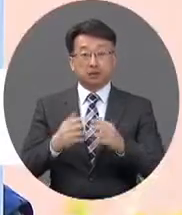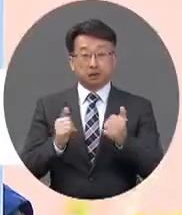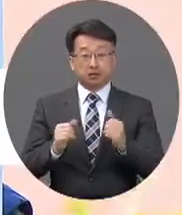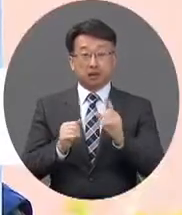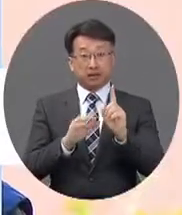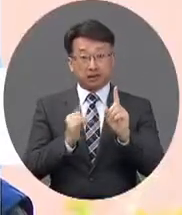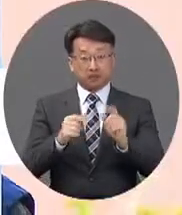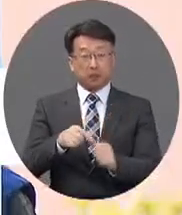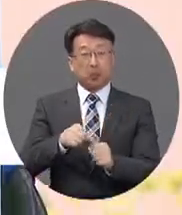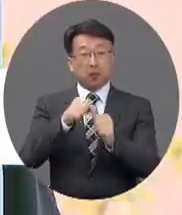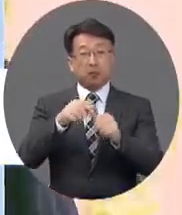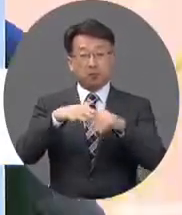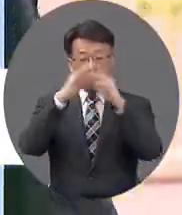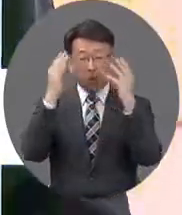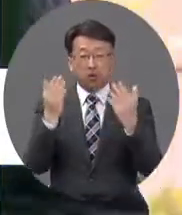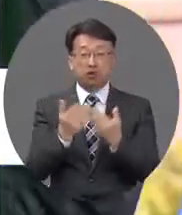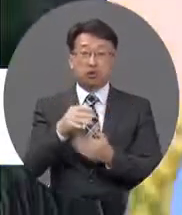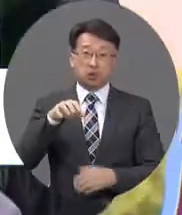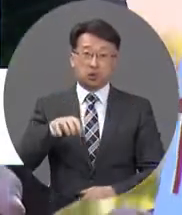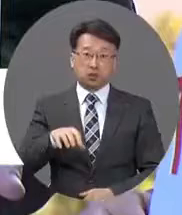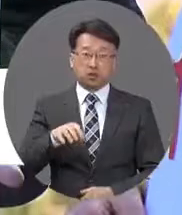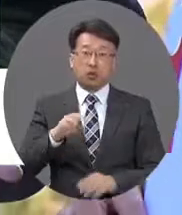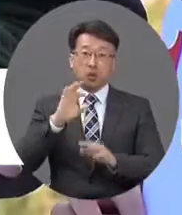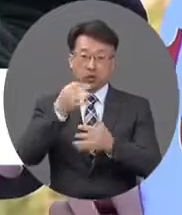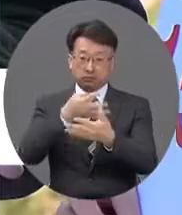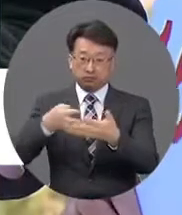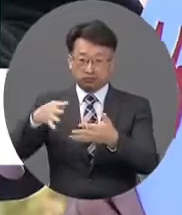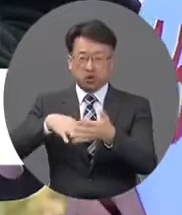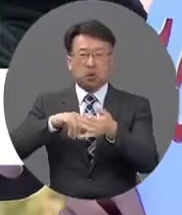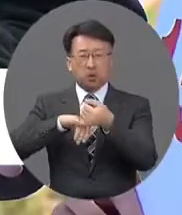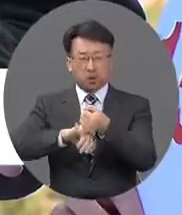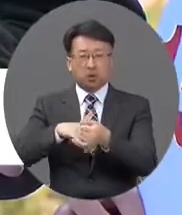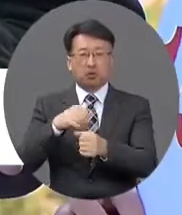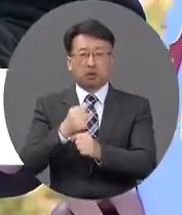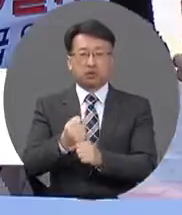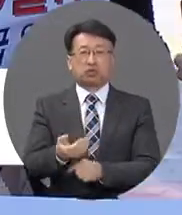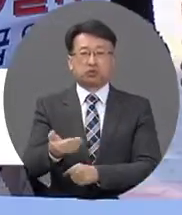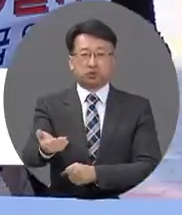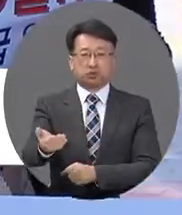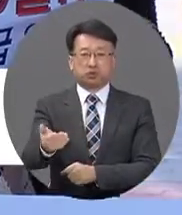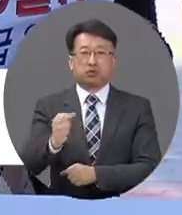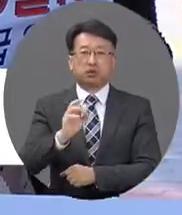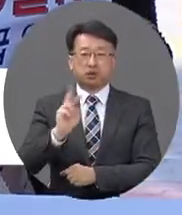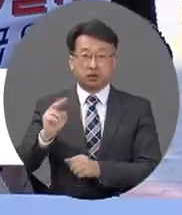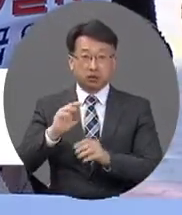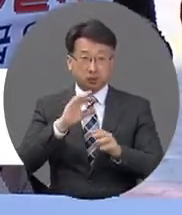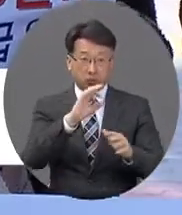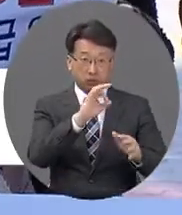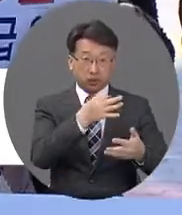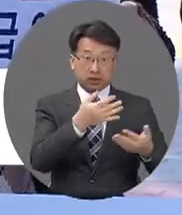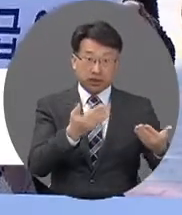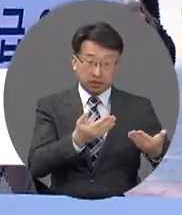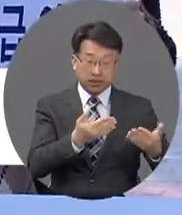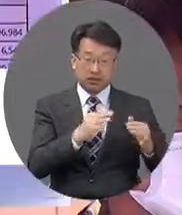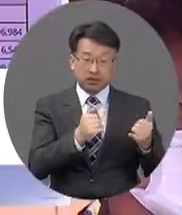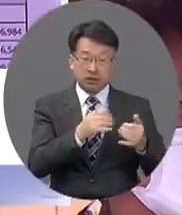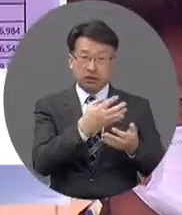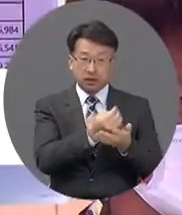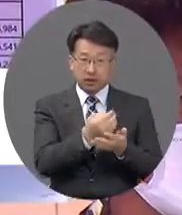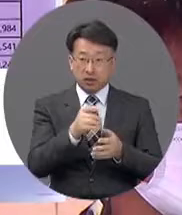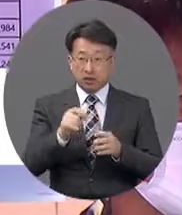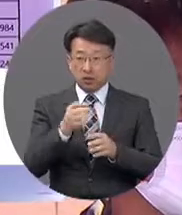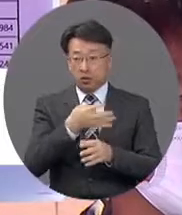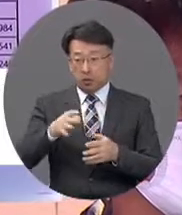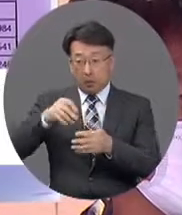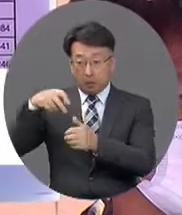노동자를 한 명이라도 고용한 모든 업체는 임금 명세서를 반드시 지급해야 하고 근무 일수와 시간, 항목별 임금과